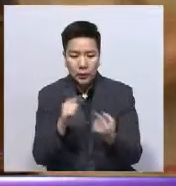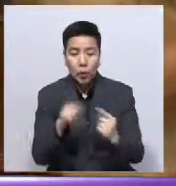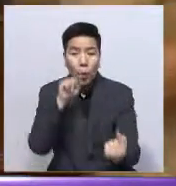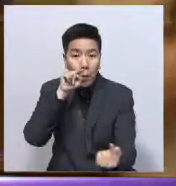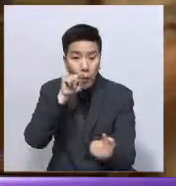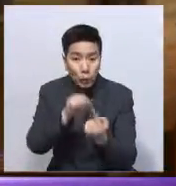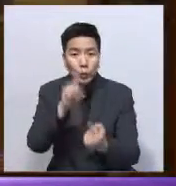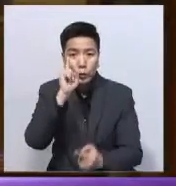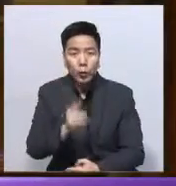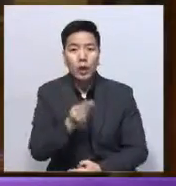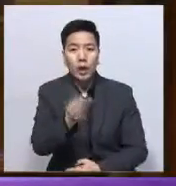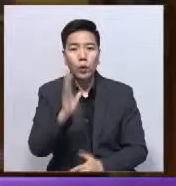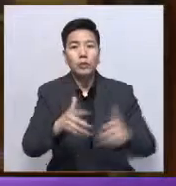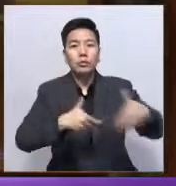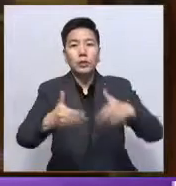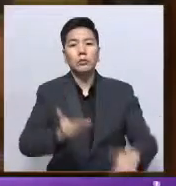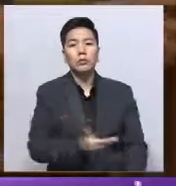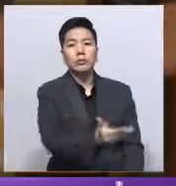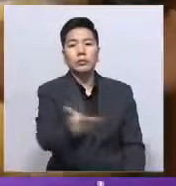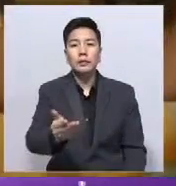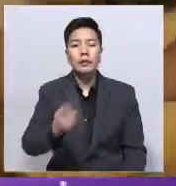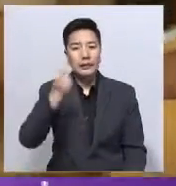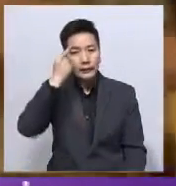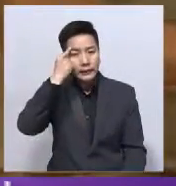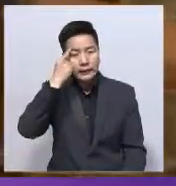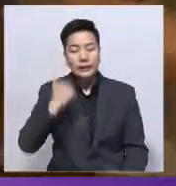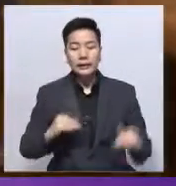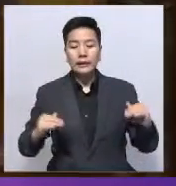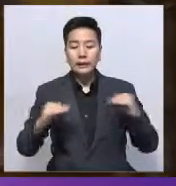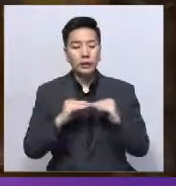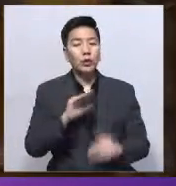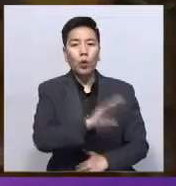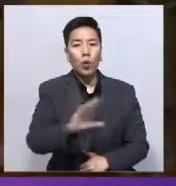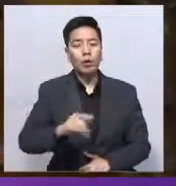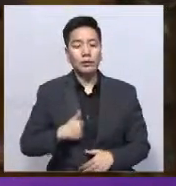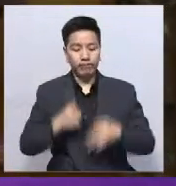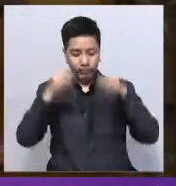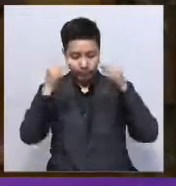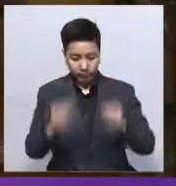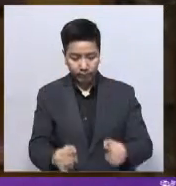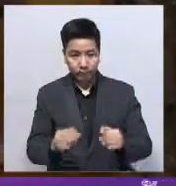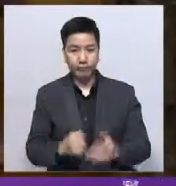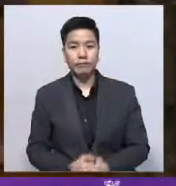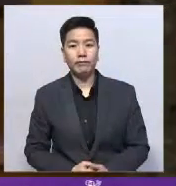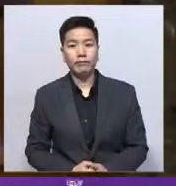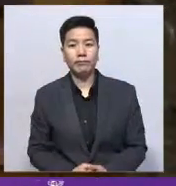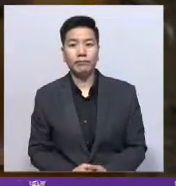ความเหมาะสมก็ต้องให้พี่น้องประชาชนนะคะเจ้าของประเทศเจ้าของสิทธิ์เจ้าของเสียงนั้นเป็นผู้ตัดสินค่ะ